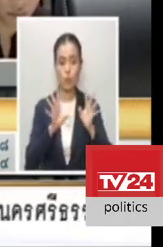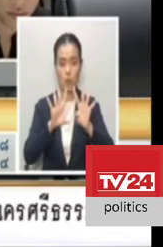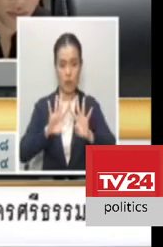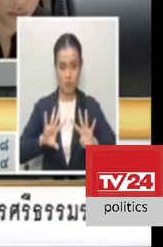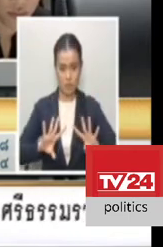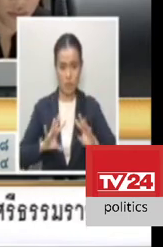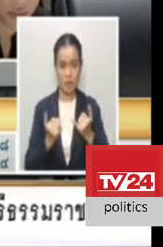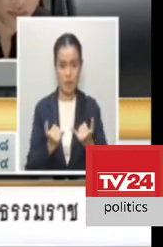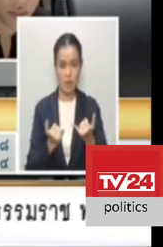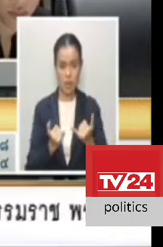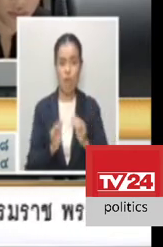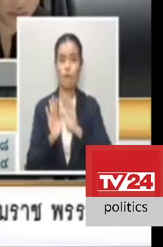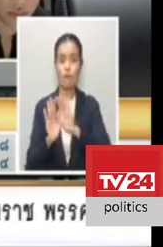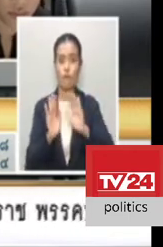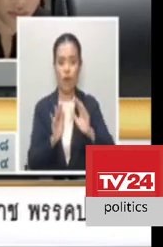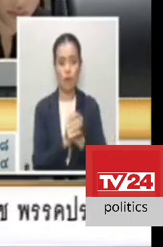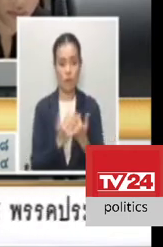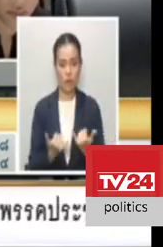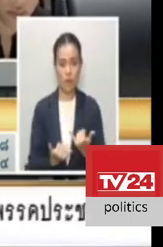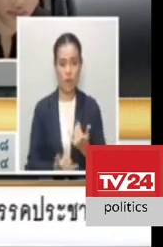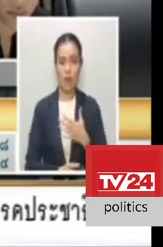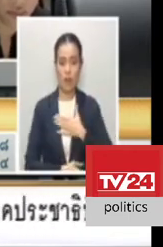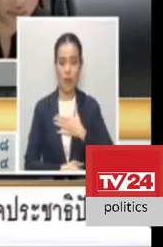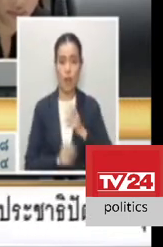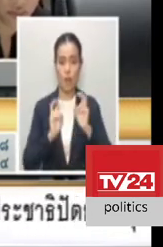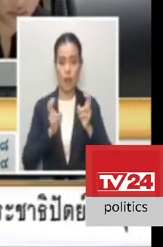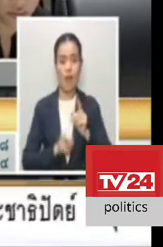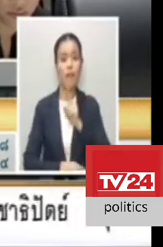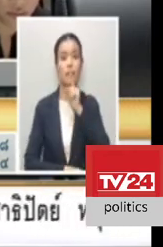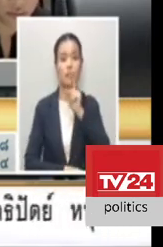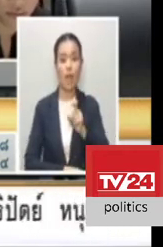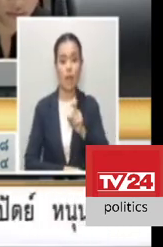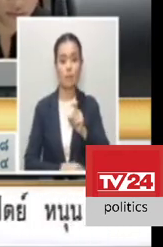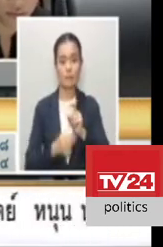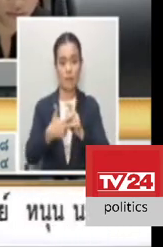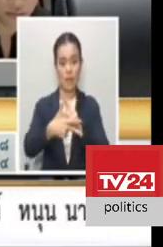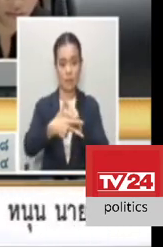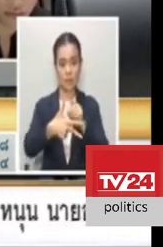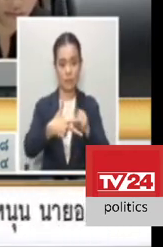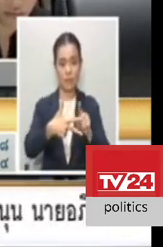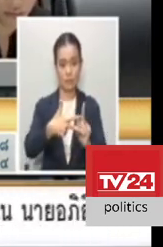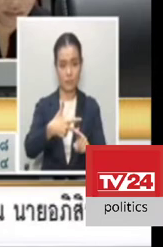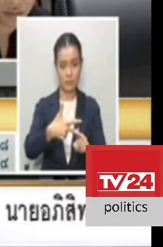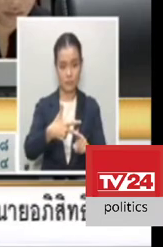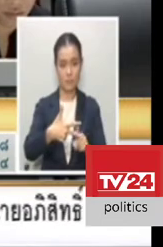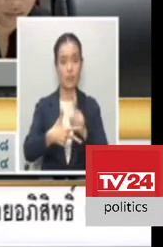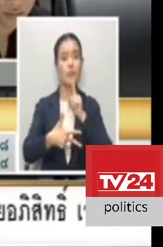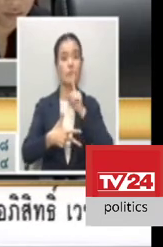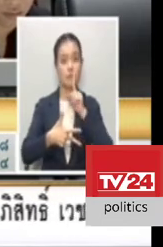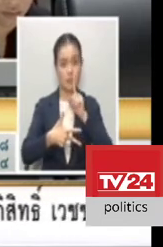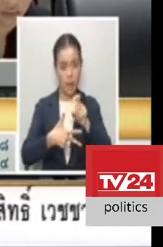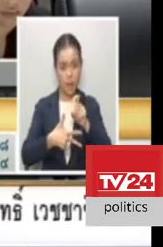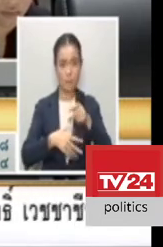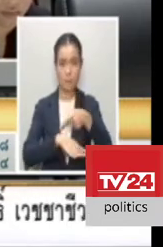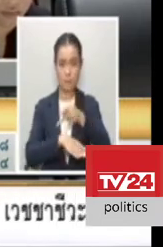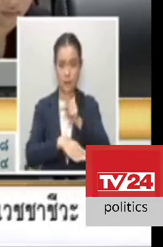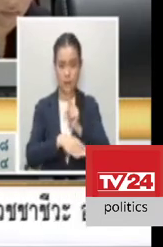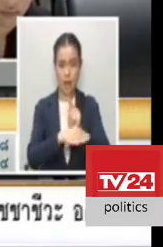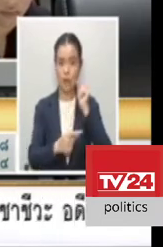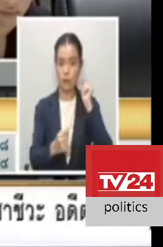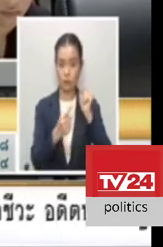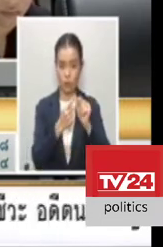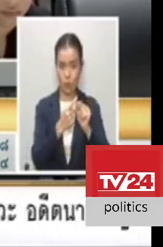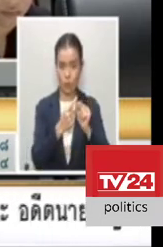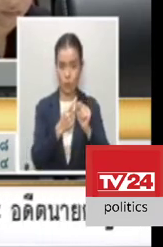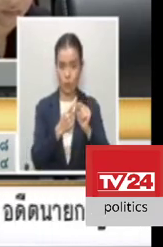ครั้งนี้ไว้มากนะคะวันนี้ดิฉันมีประเด็นคำถามทั้งหมด3ประเด็นที่จะเรียนถามผ่านท่านประธานไปยังท่